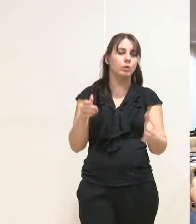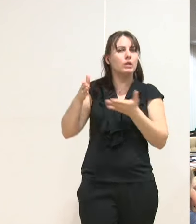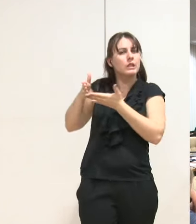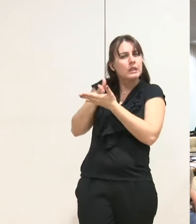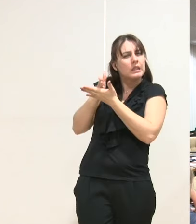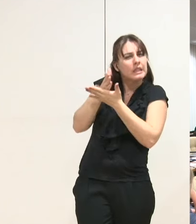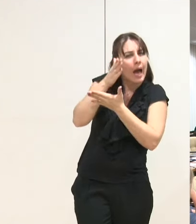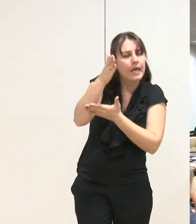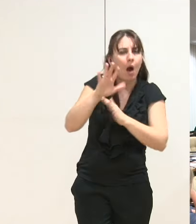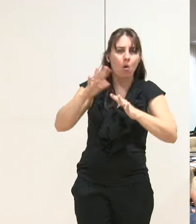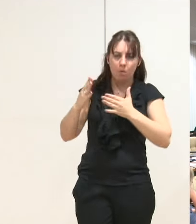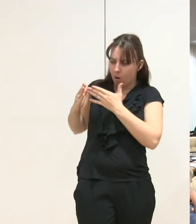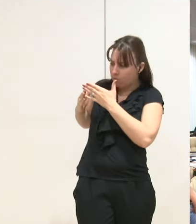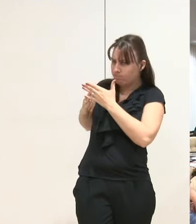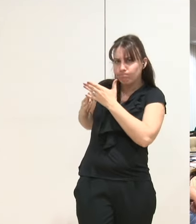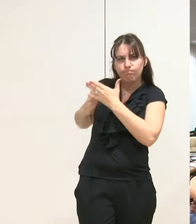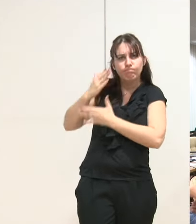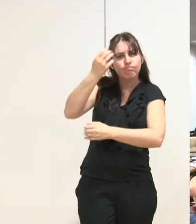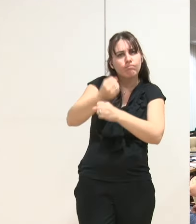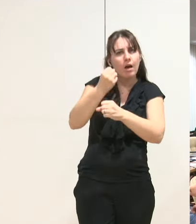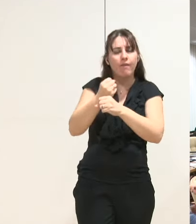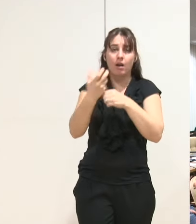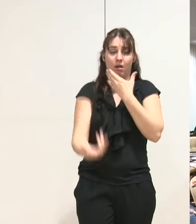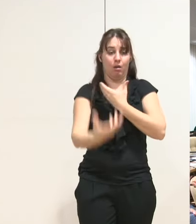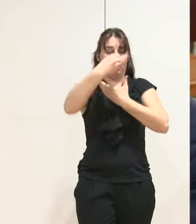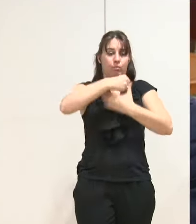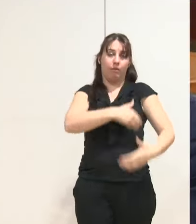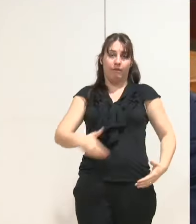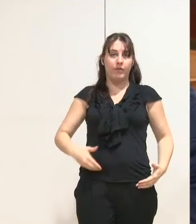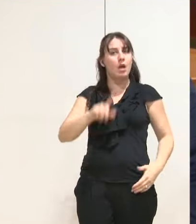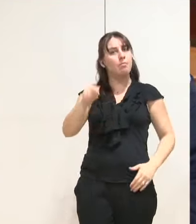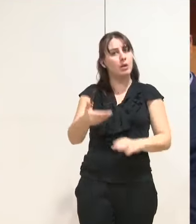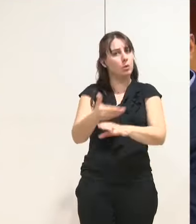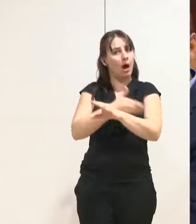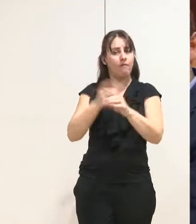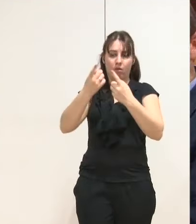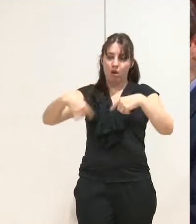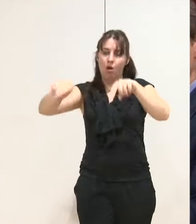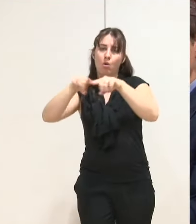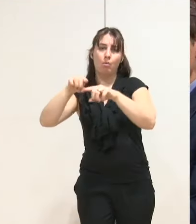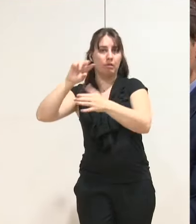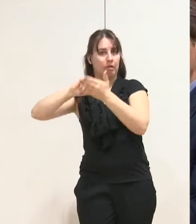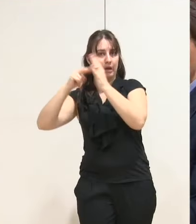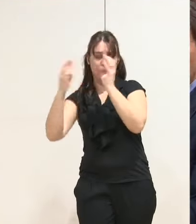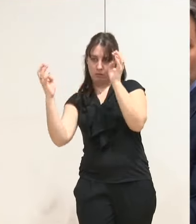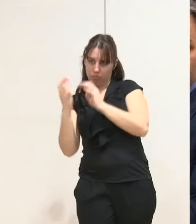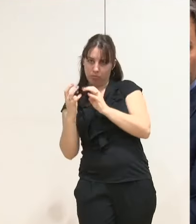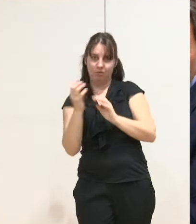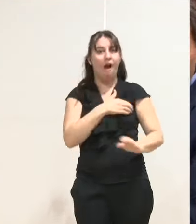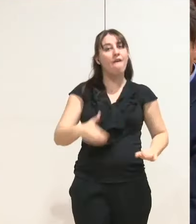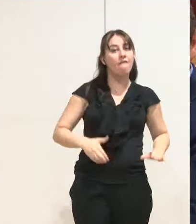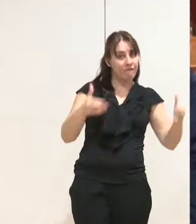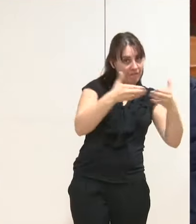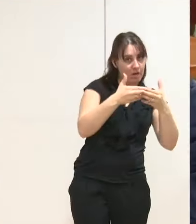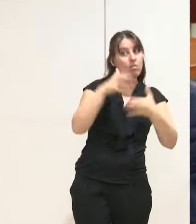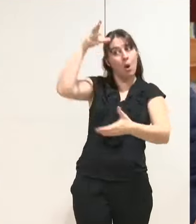parcours et intégration du côté ville a fait l'objet de passage en comité technique à la fois du côté ville et à la fois du côté